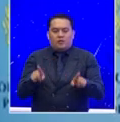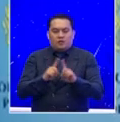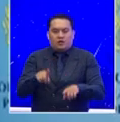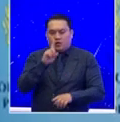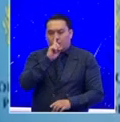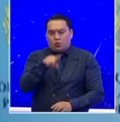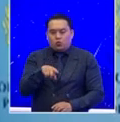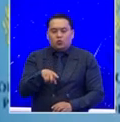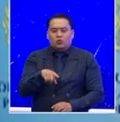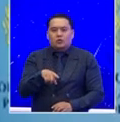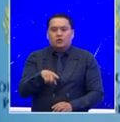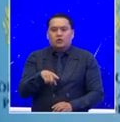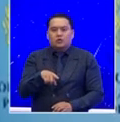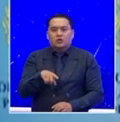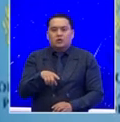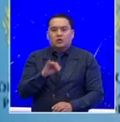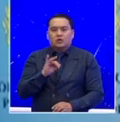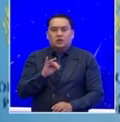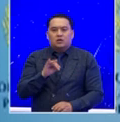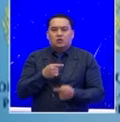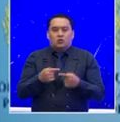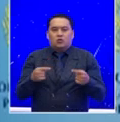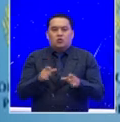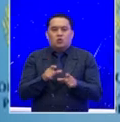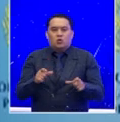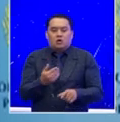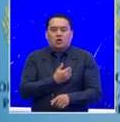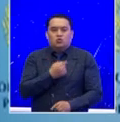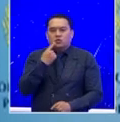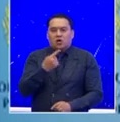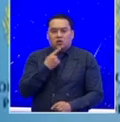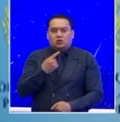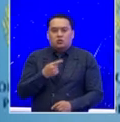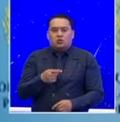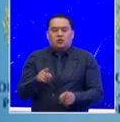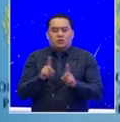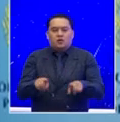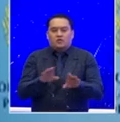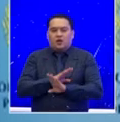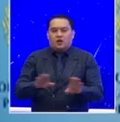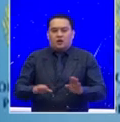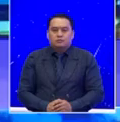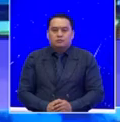повторится. И другим людям хочу сказать, чтобы они этого не повторяли.